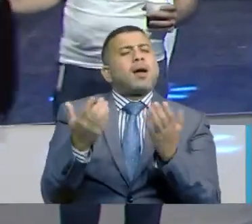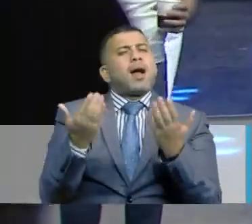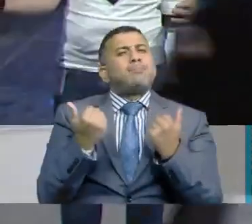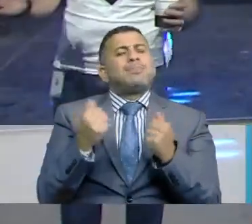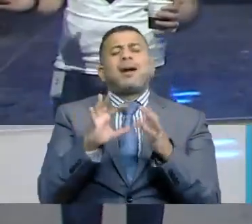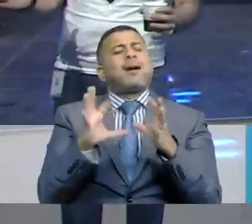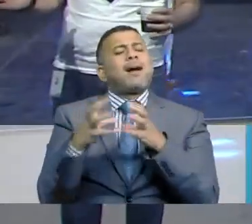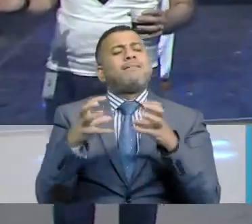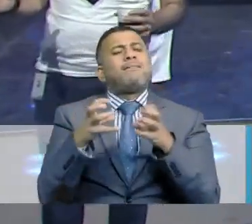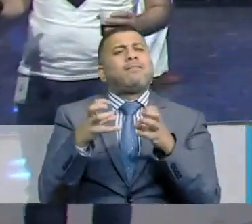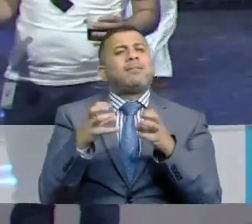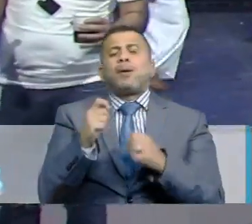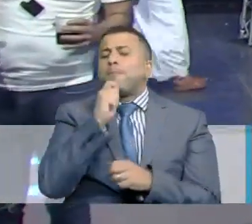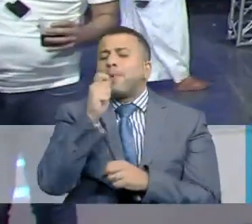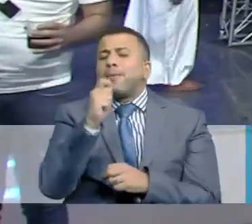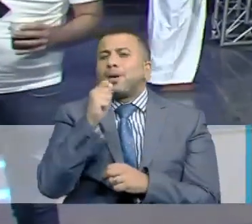منشد الشارقة.